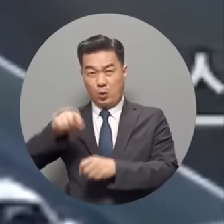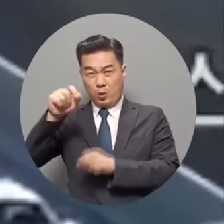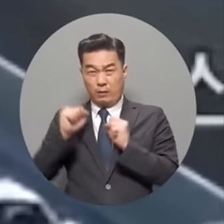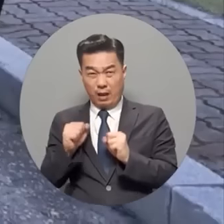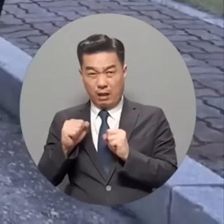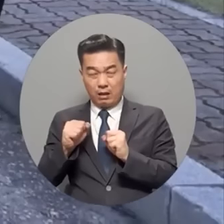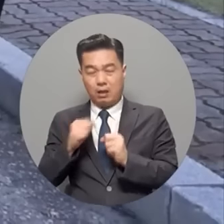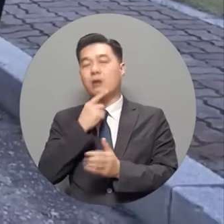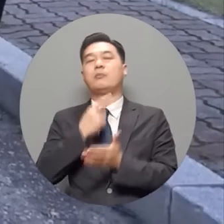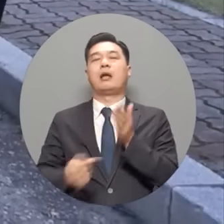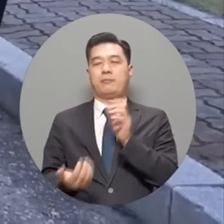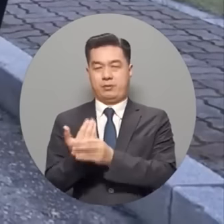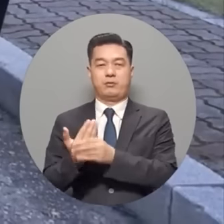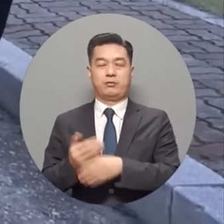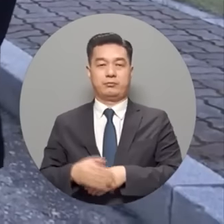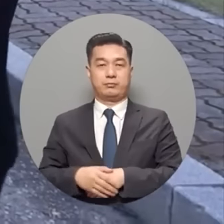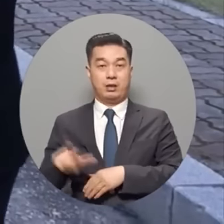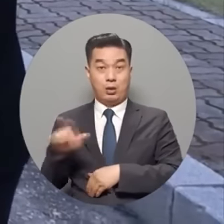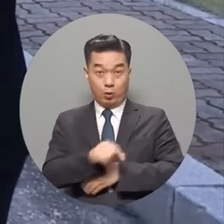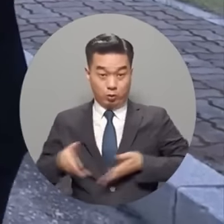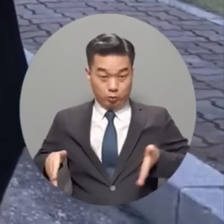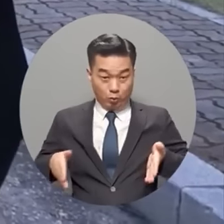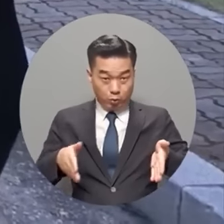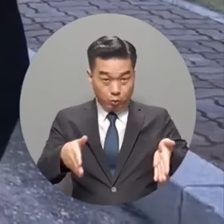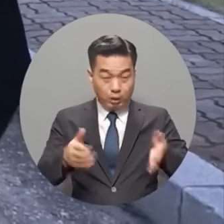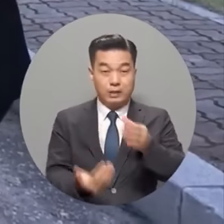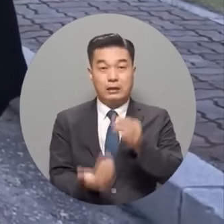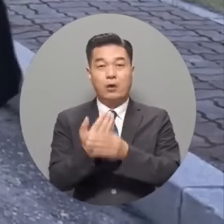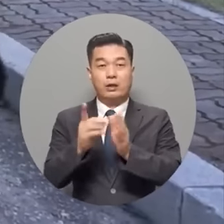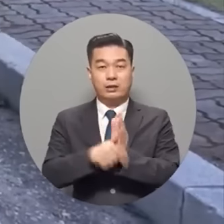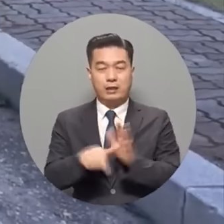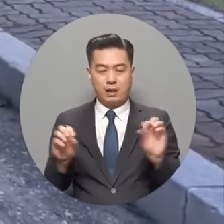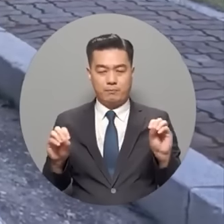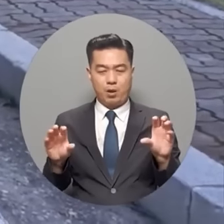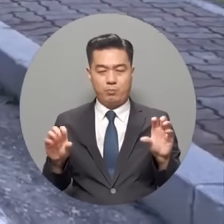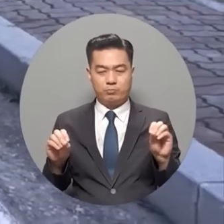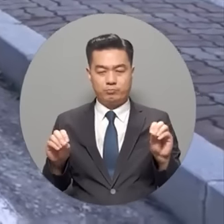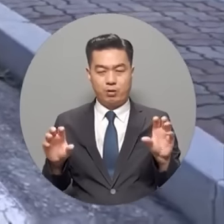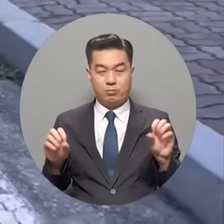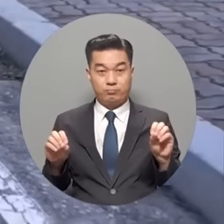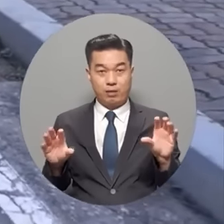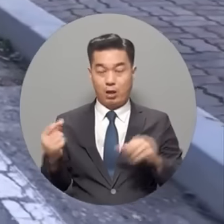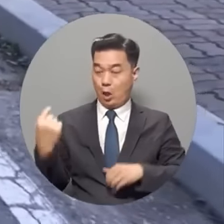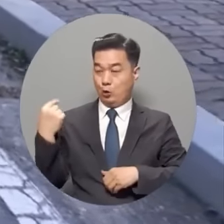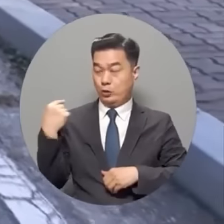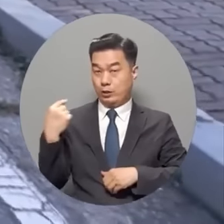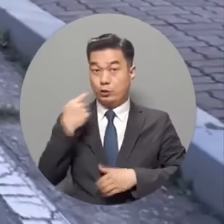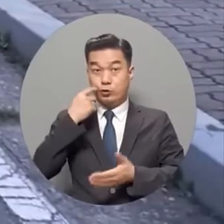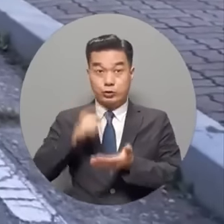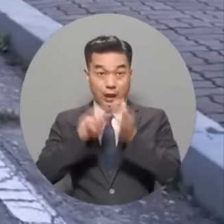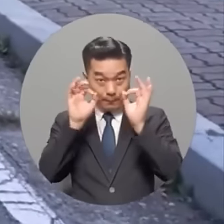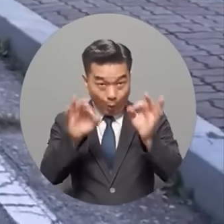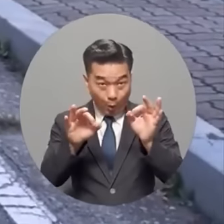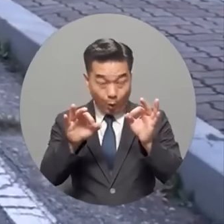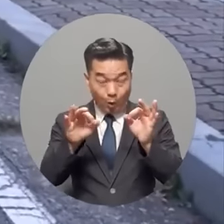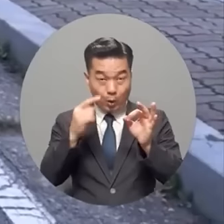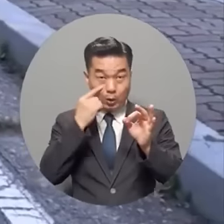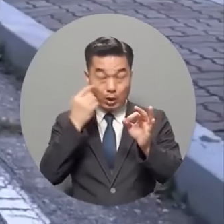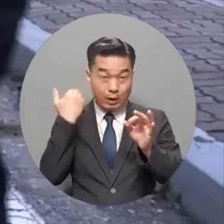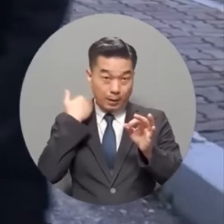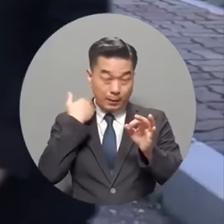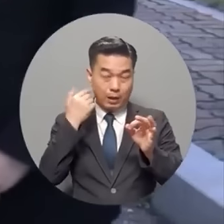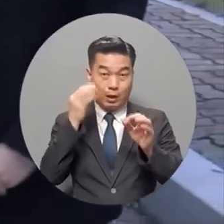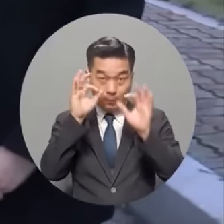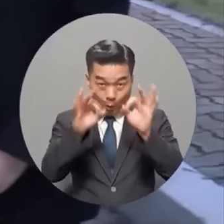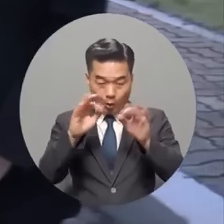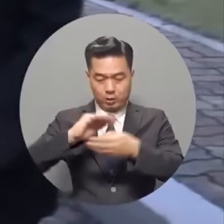키웁니다 고속도로에서 사고가 나면 우선 비상등을 켜고 차가 쉽게 알아차릴 수 있도록 트렁크를 연 뒤